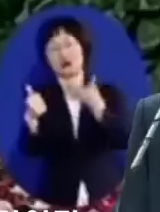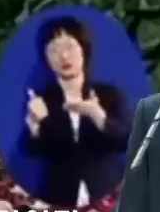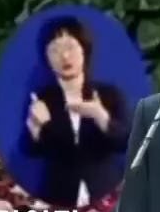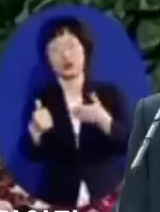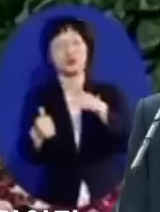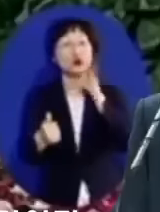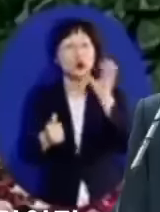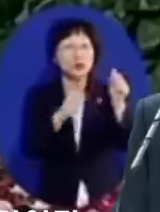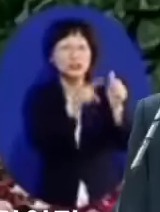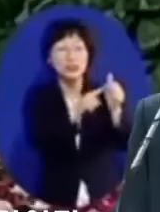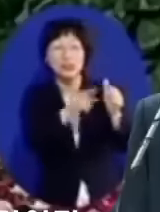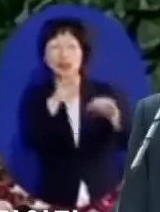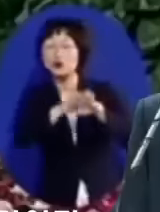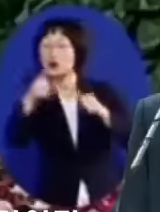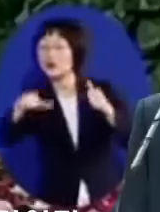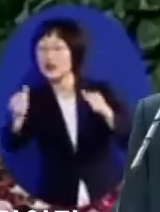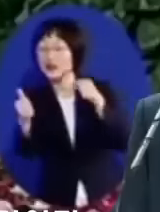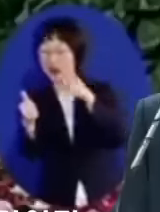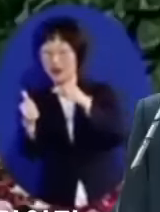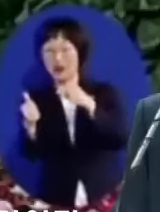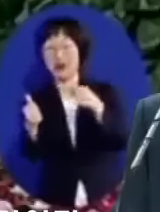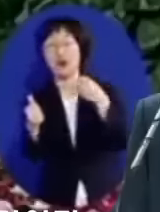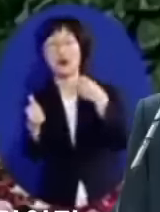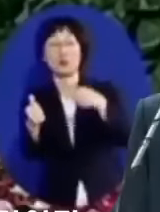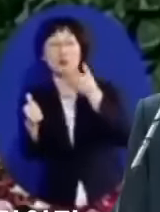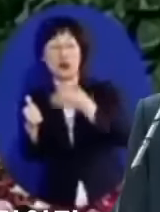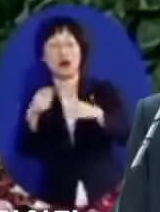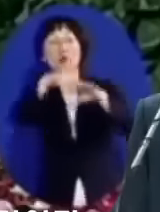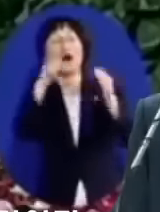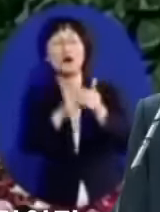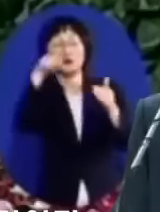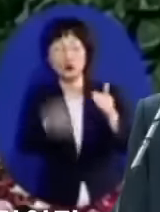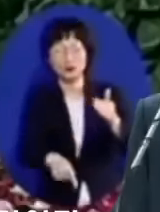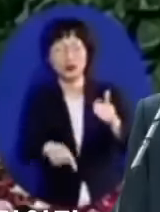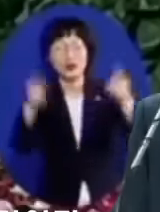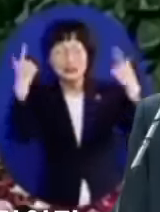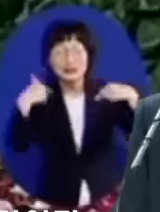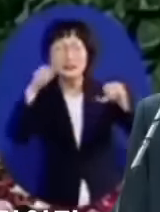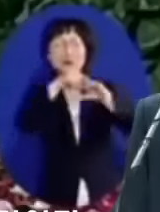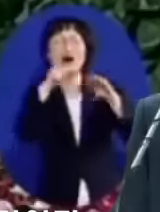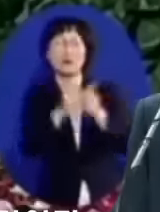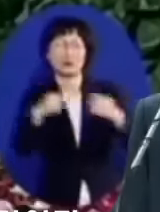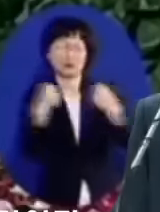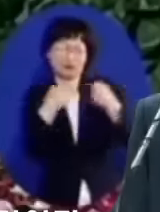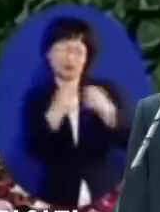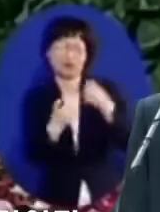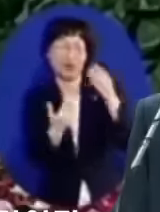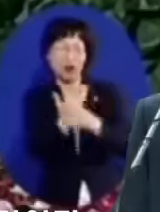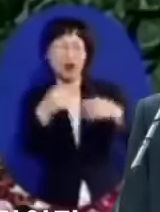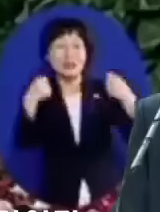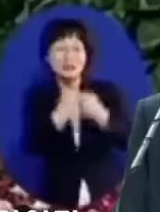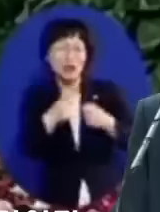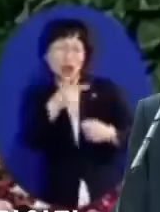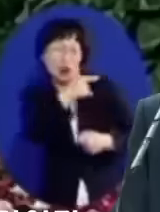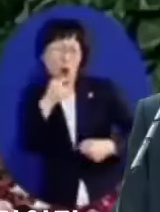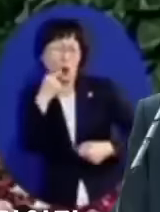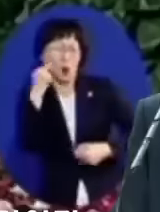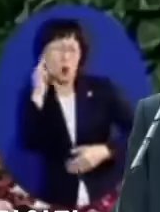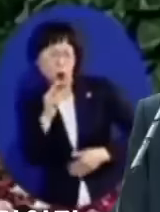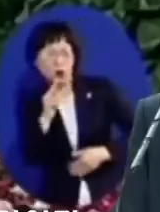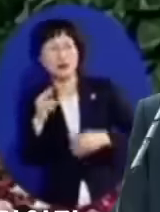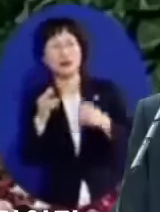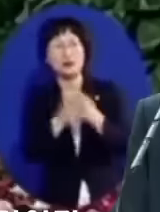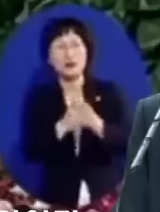노인이 손자에게 이렇게 말하셨습니다. 마음속에서는 늘 싸움이 일어난단다. 그 싸움은 너무나 끔찍한 싸움이어서